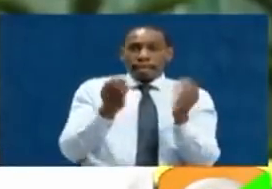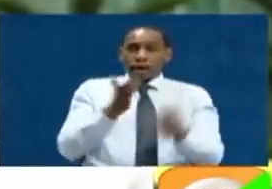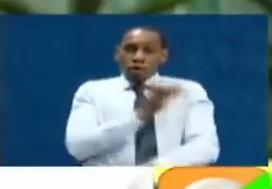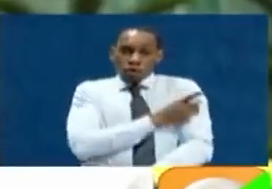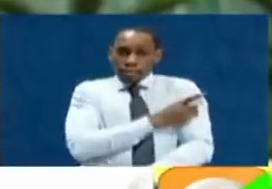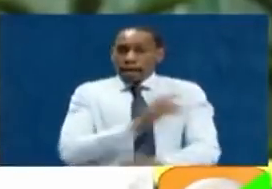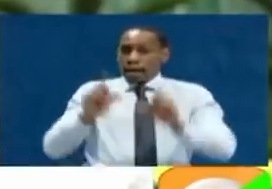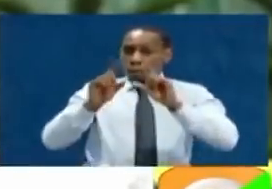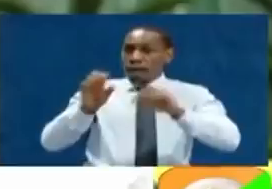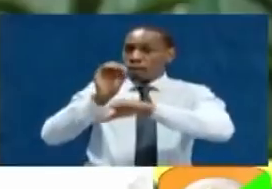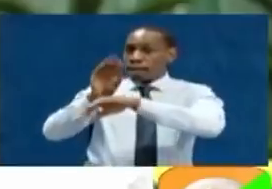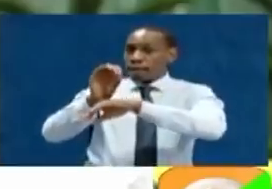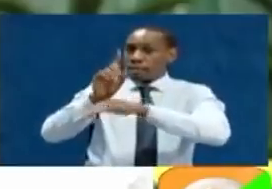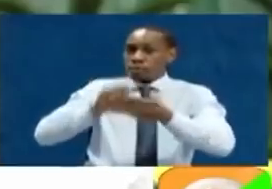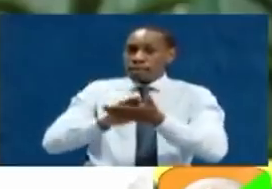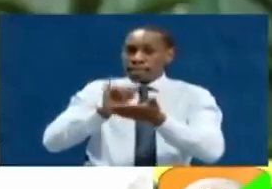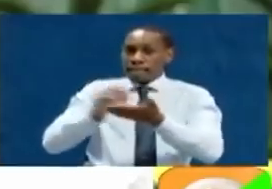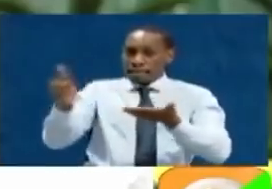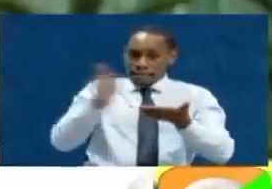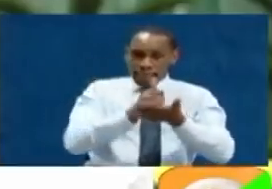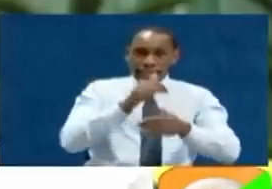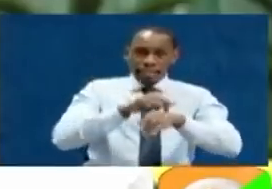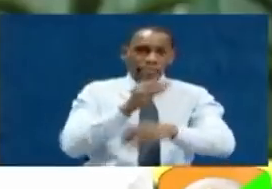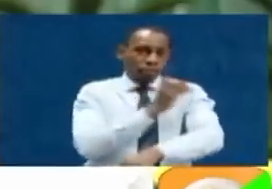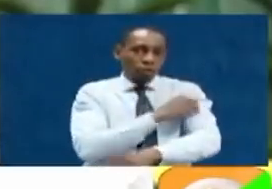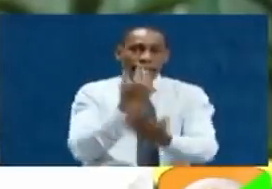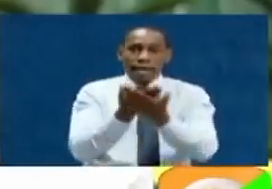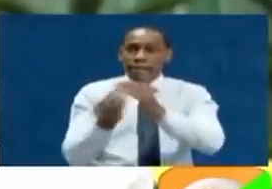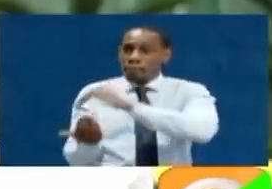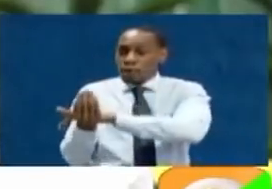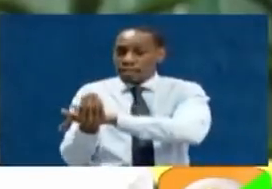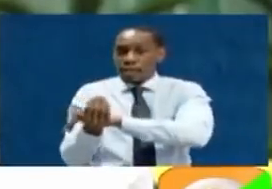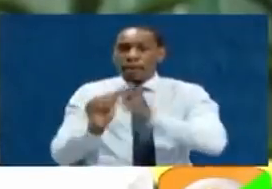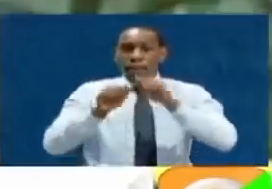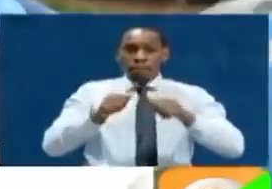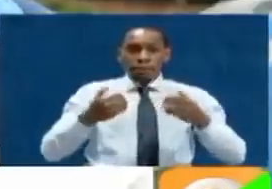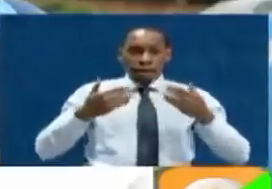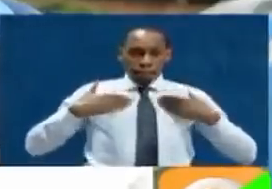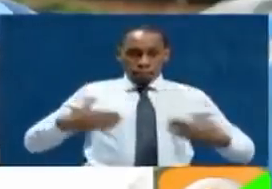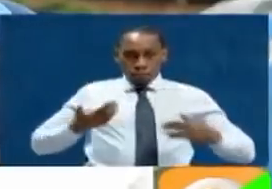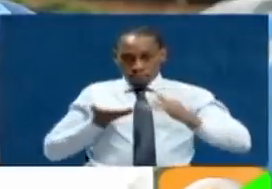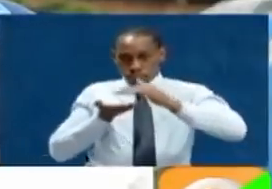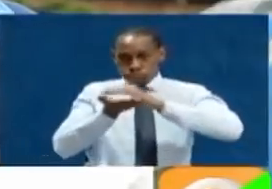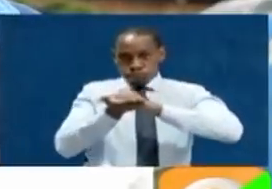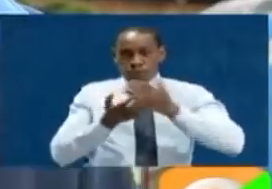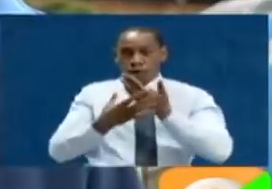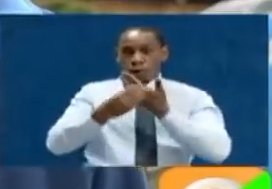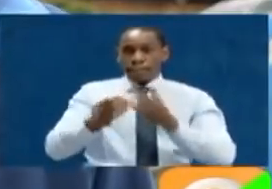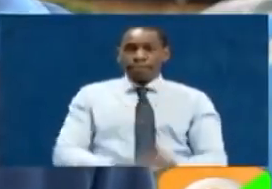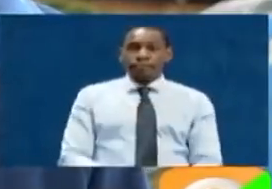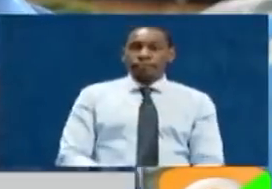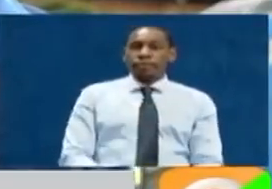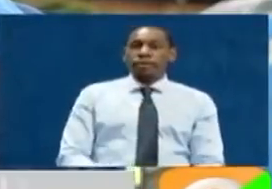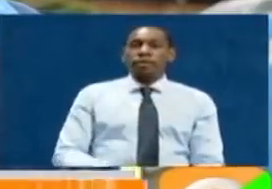the doctors were advised to admit him, ndo daktari akikuja asubuhi afanyiwe CT scan. Tulienda kuongojea